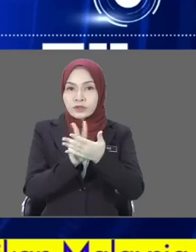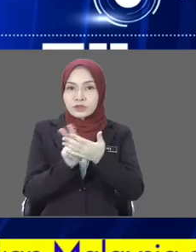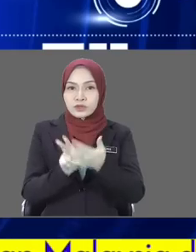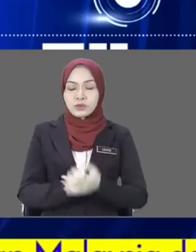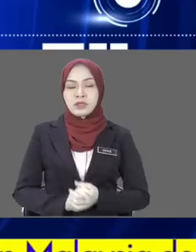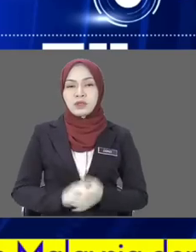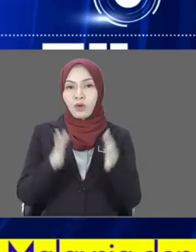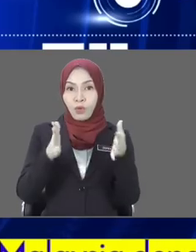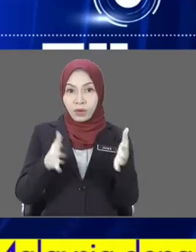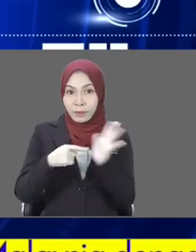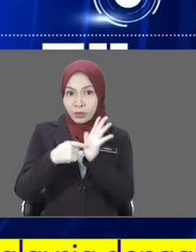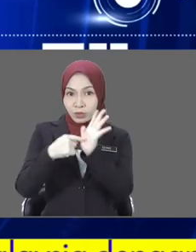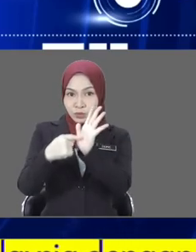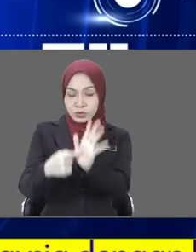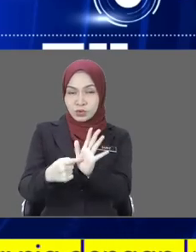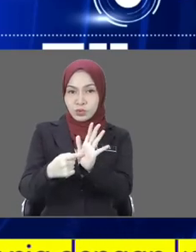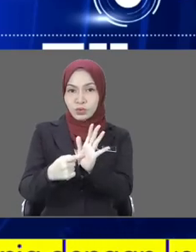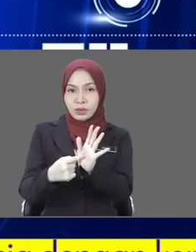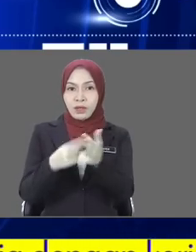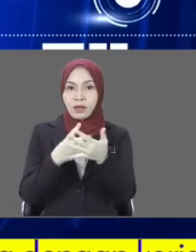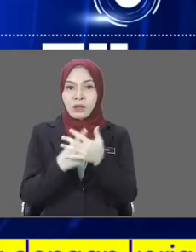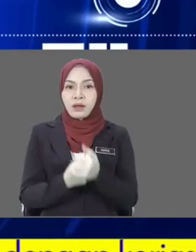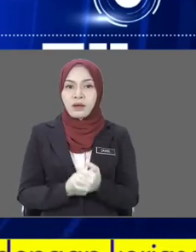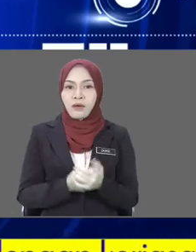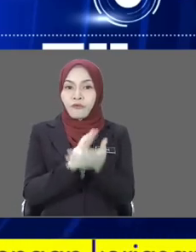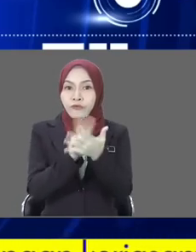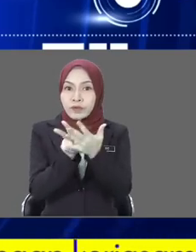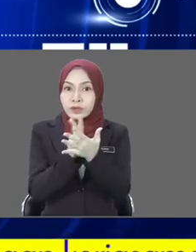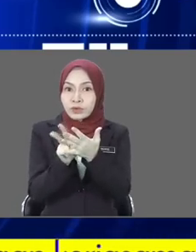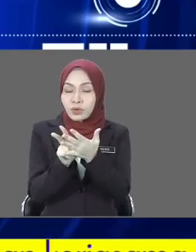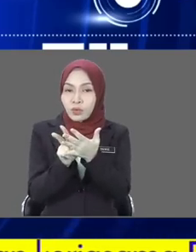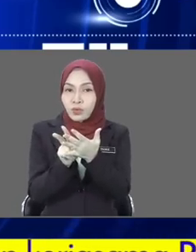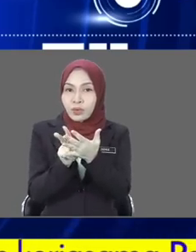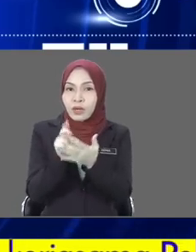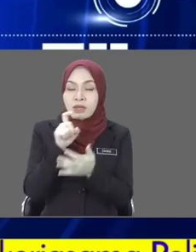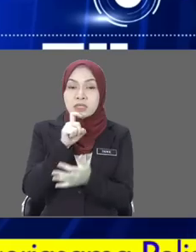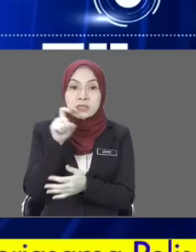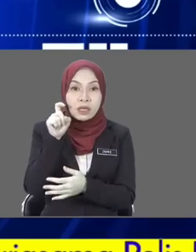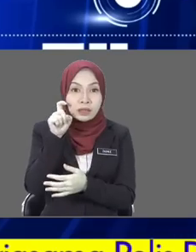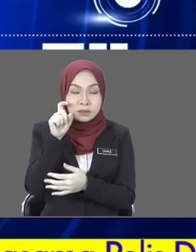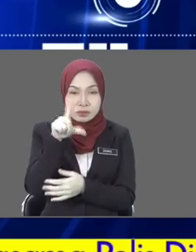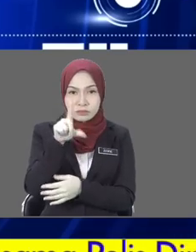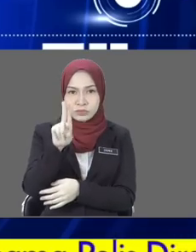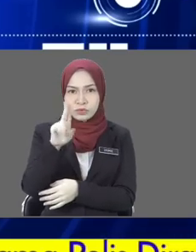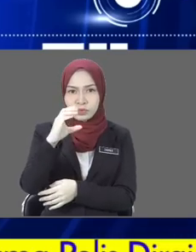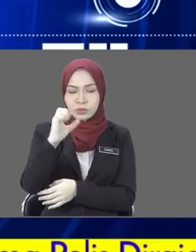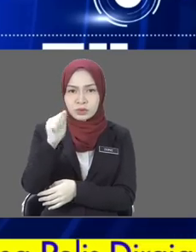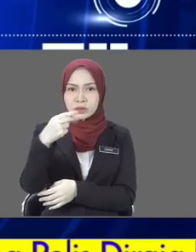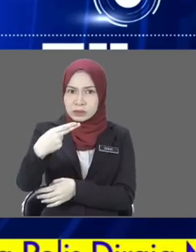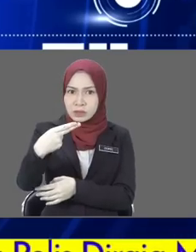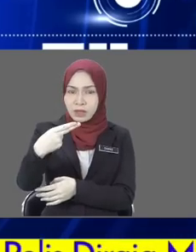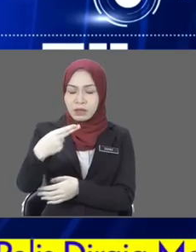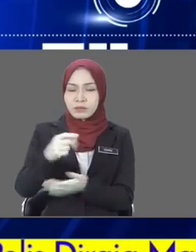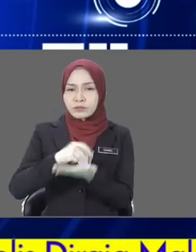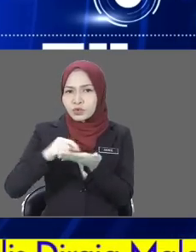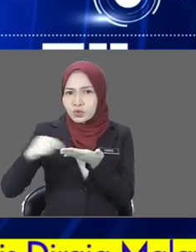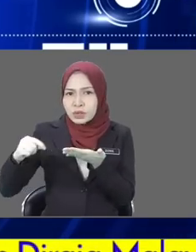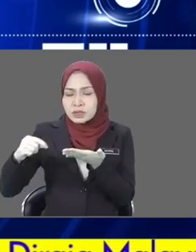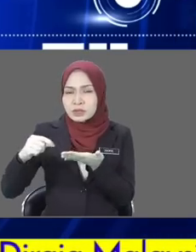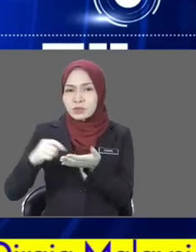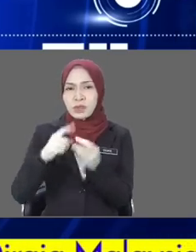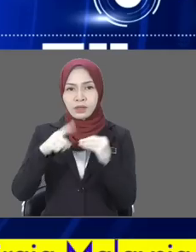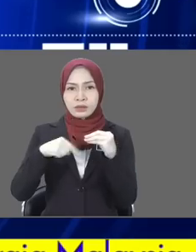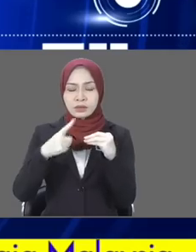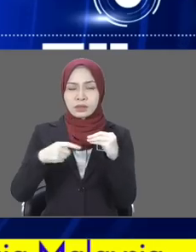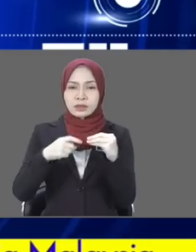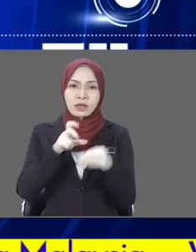bahan-bahan Luca contohnya melukis gambar Luca menulis surat berunsur seksual atau mendadakkan